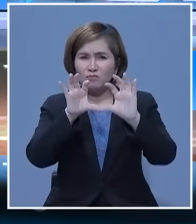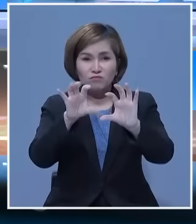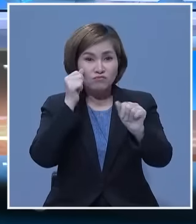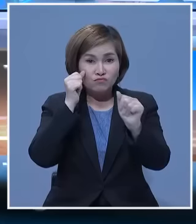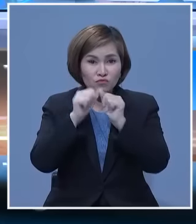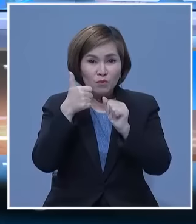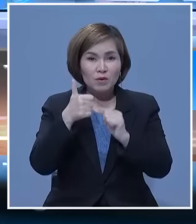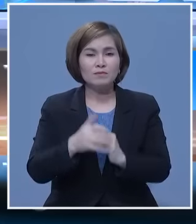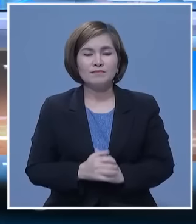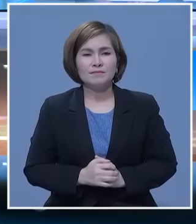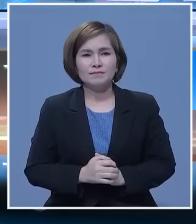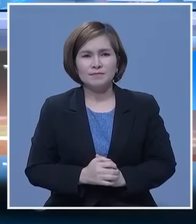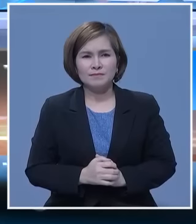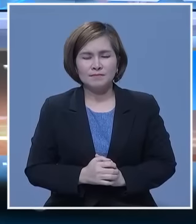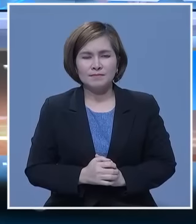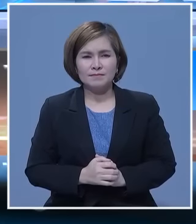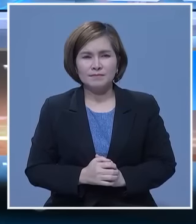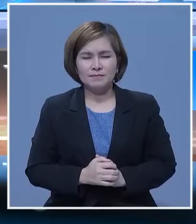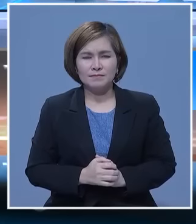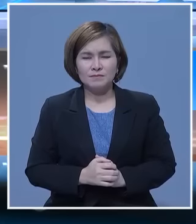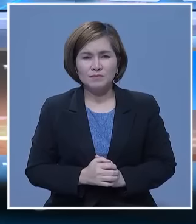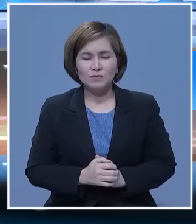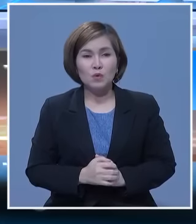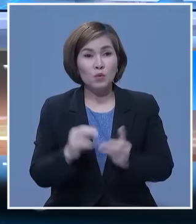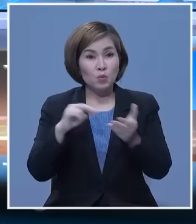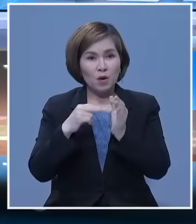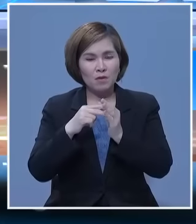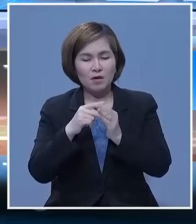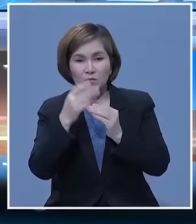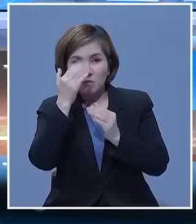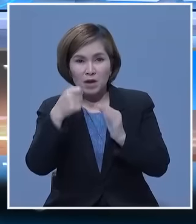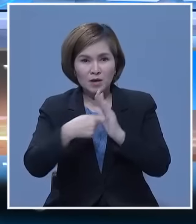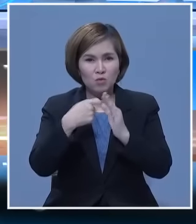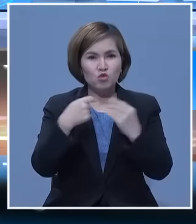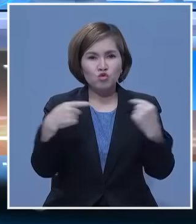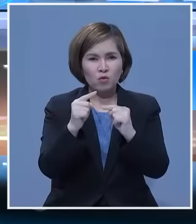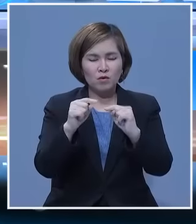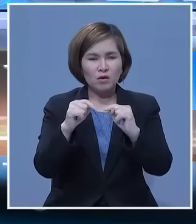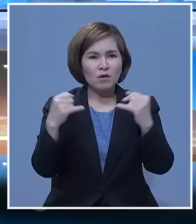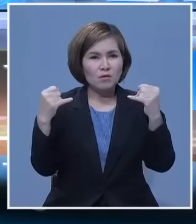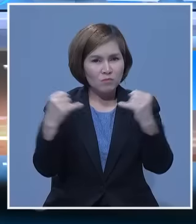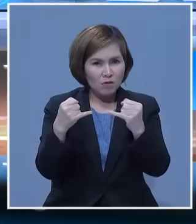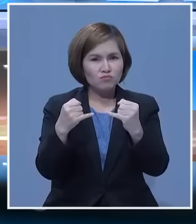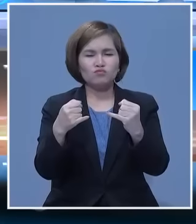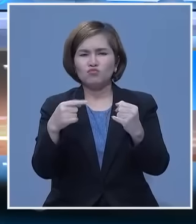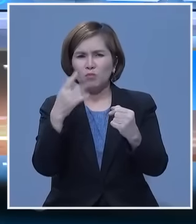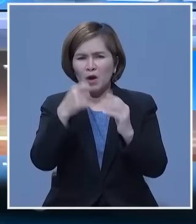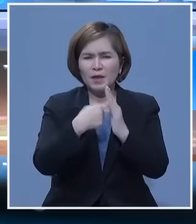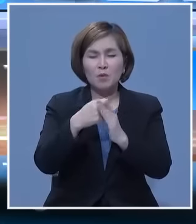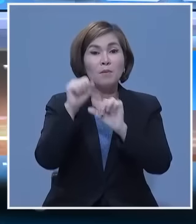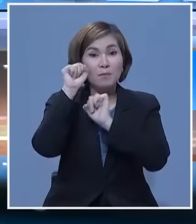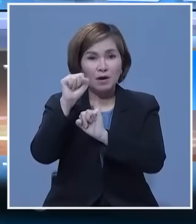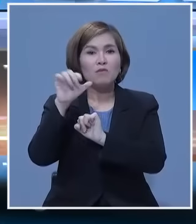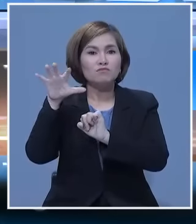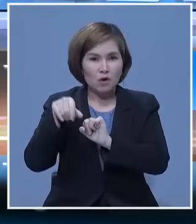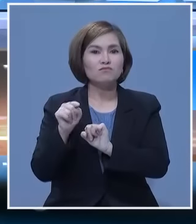1ข้อสังเกตขึ้นมาพี่อารมเอาตู่มาปะทะเต้เต้หรือเปล่าเอาตู่เอาเต้นเนี่ยมาปะทะกันหรือเปล่าหลังจากที่มีการประกาศนะ